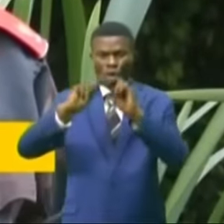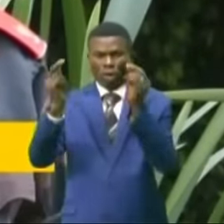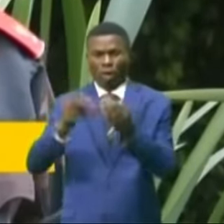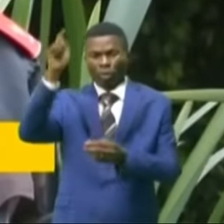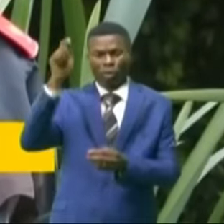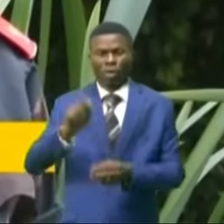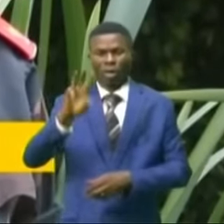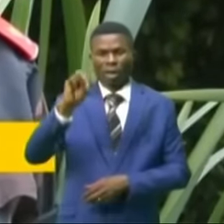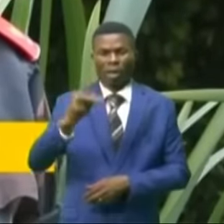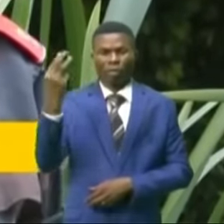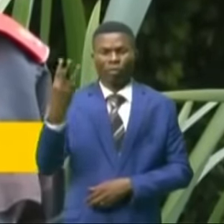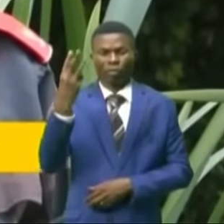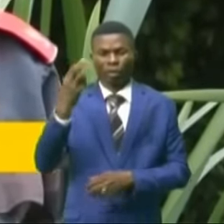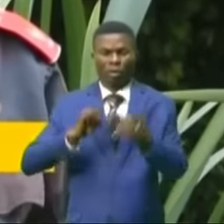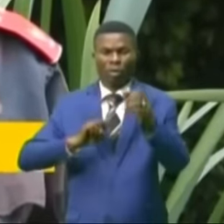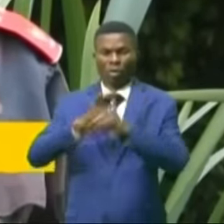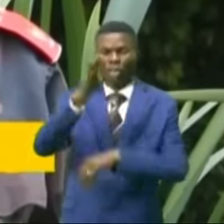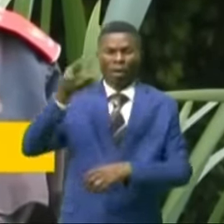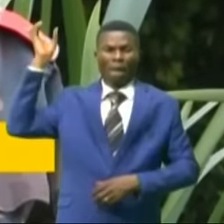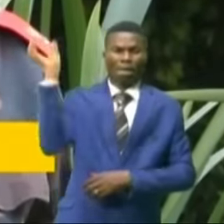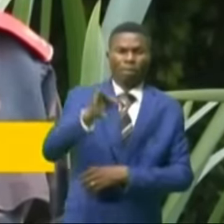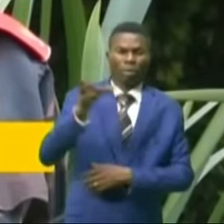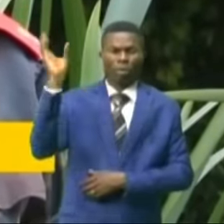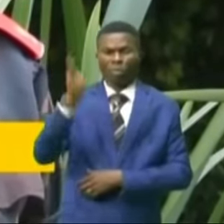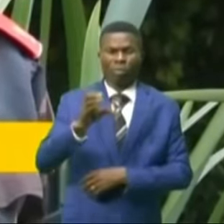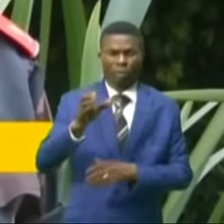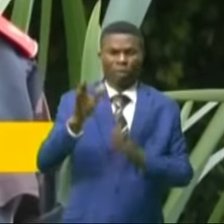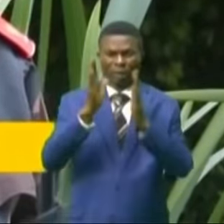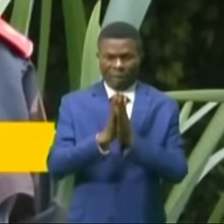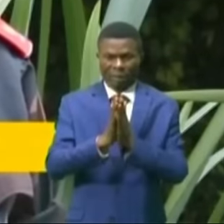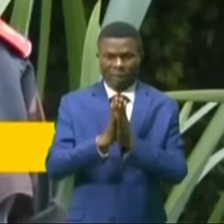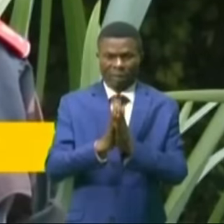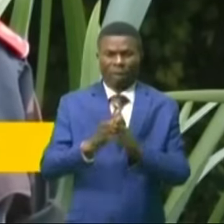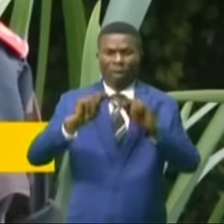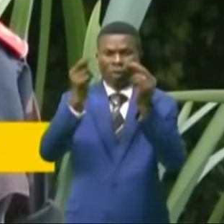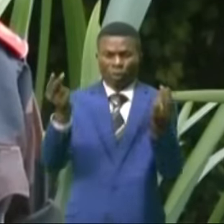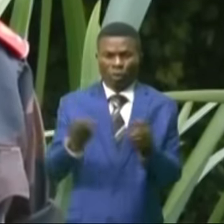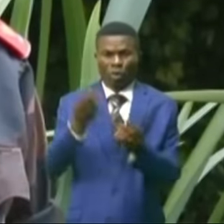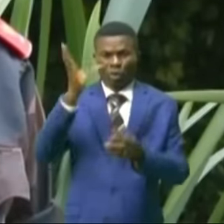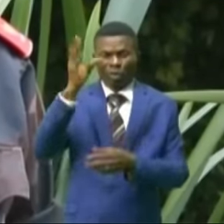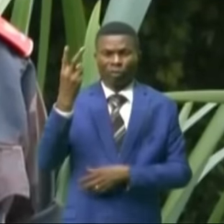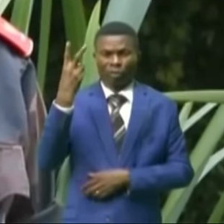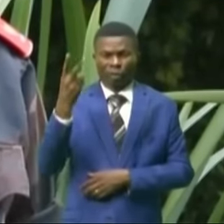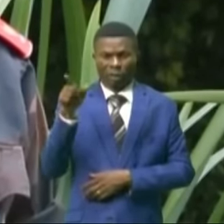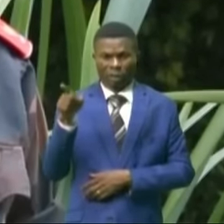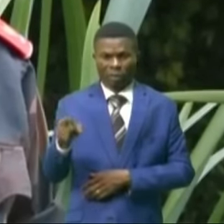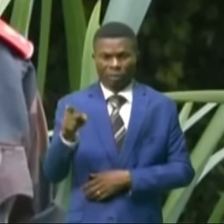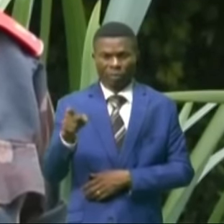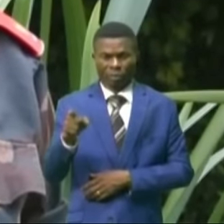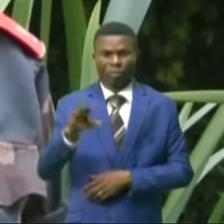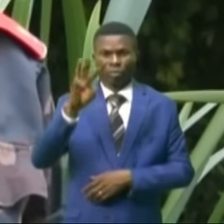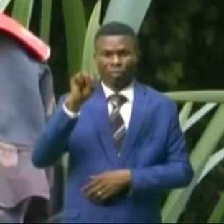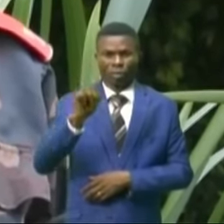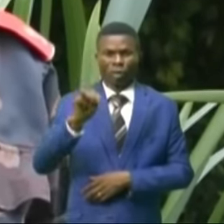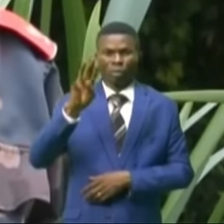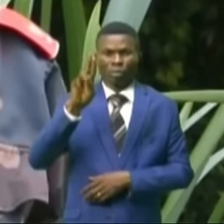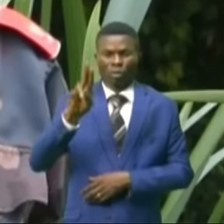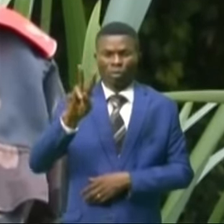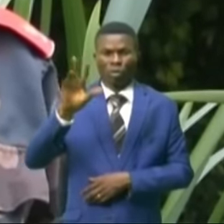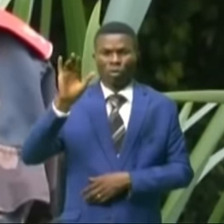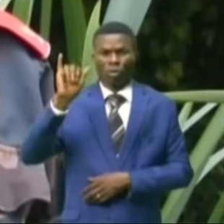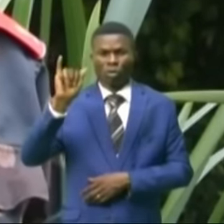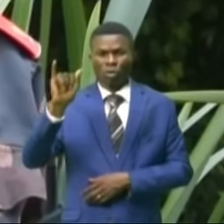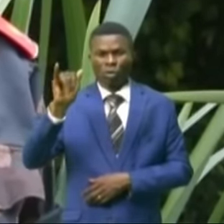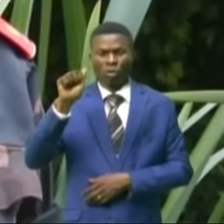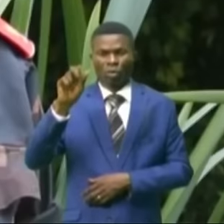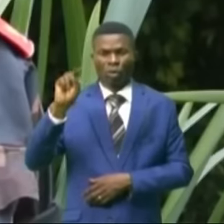M23, hier, ont lancé une dizaine de bombes sur le camp de Lushagala et Sepak à Mugunga. C'est déplorable,